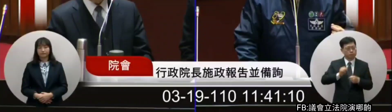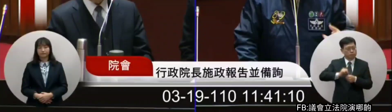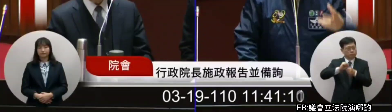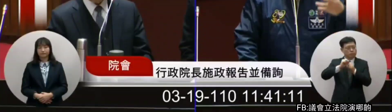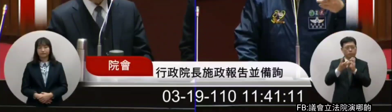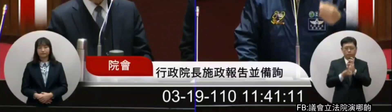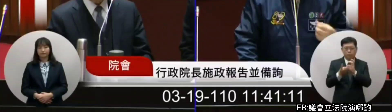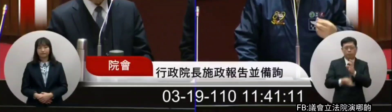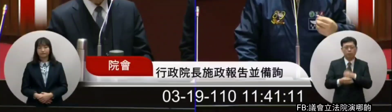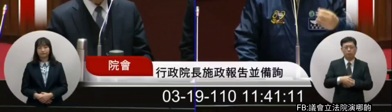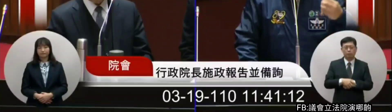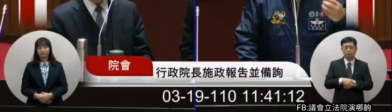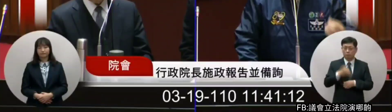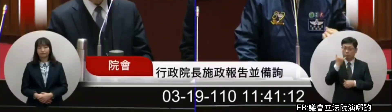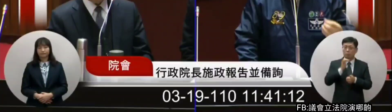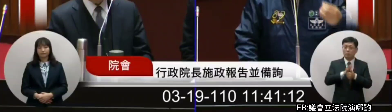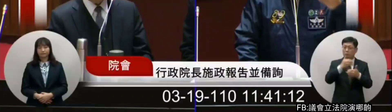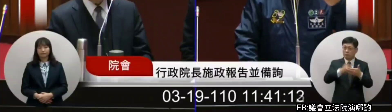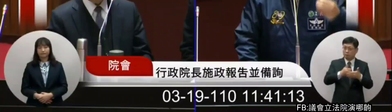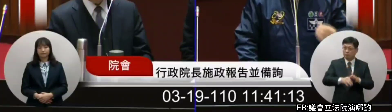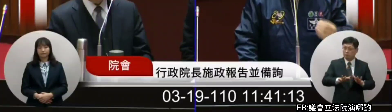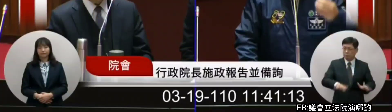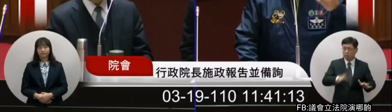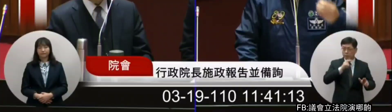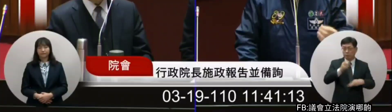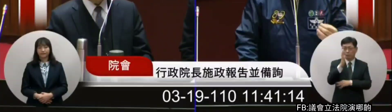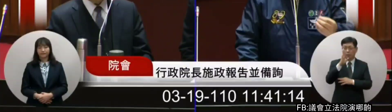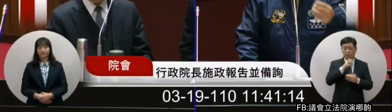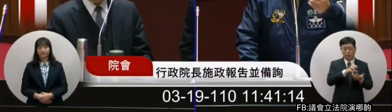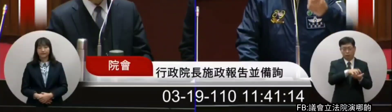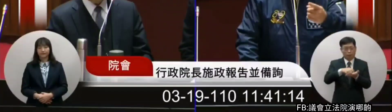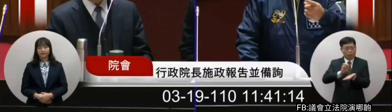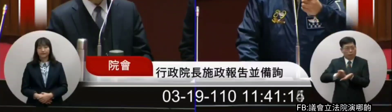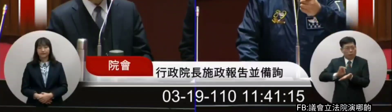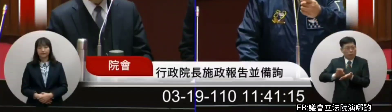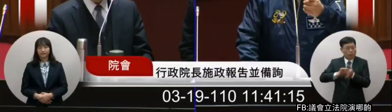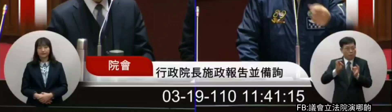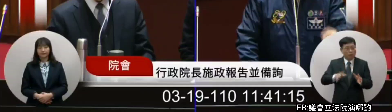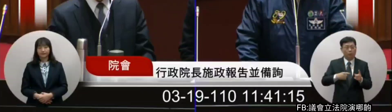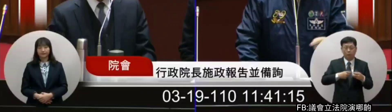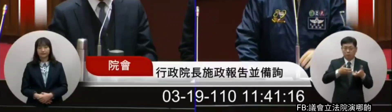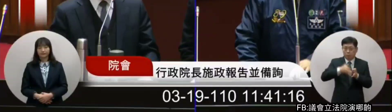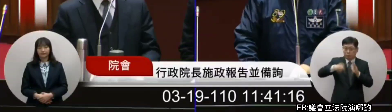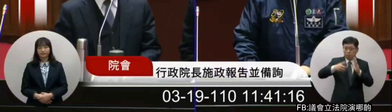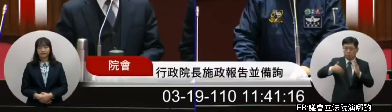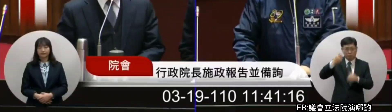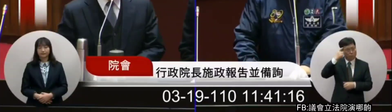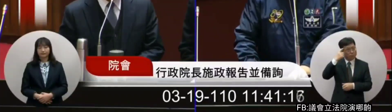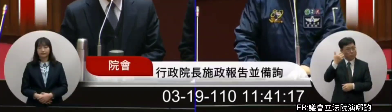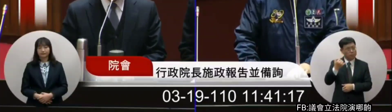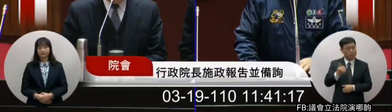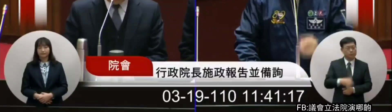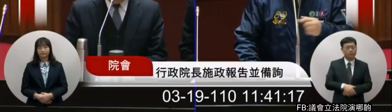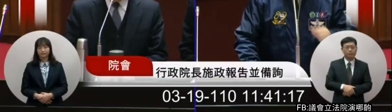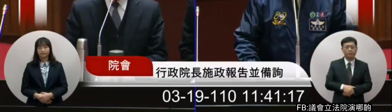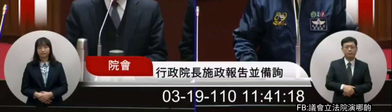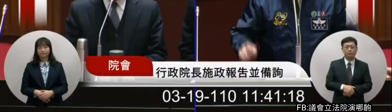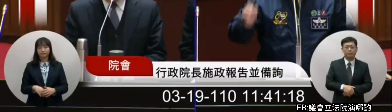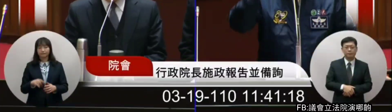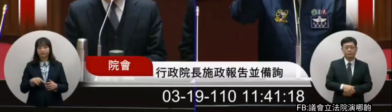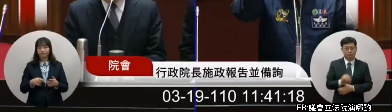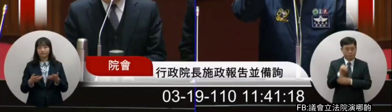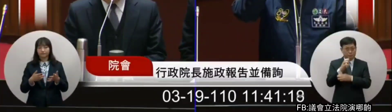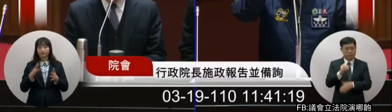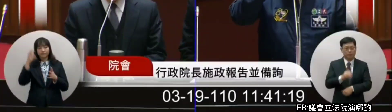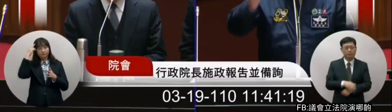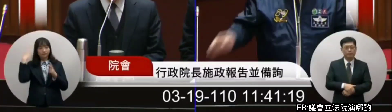考，那也减少我们现在行政的支出。院长或者部长觉得怎么样？ 这个